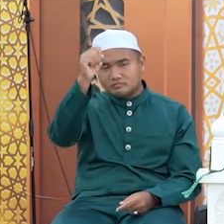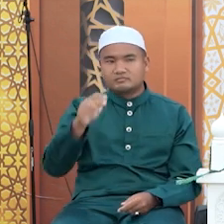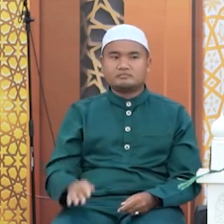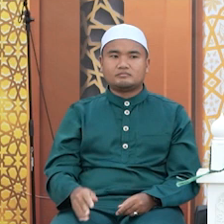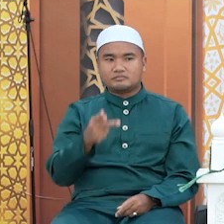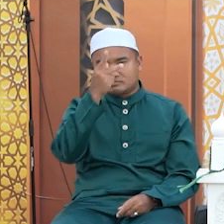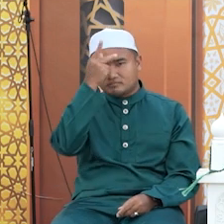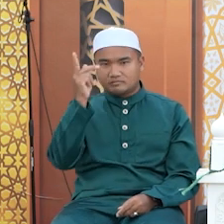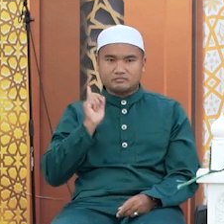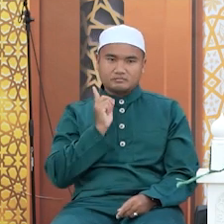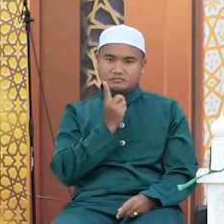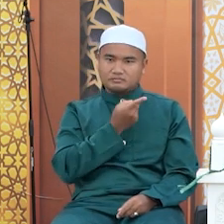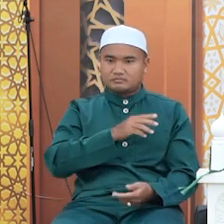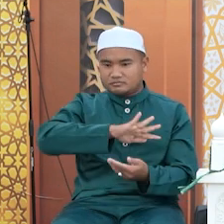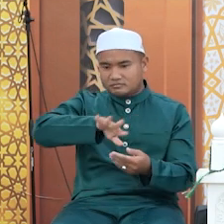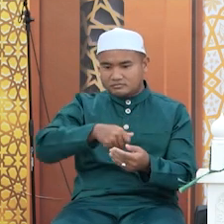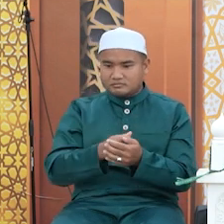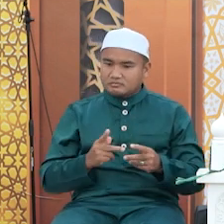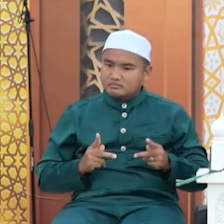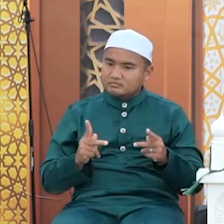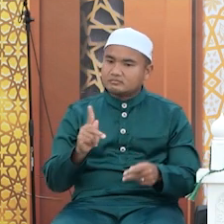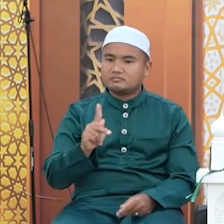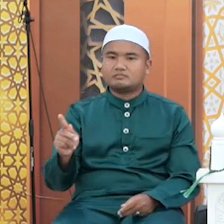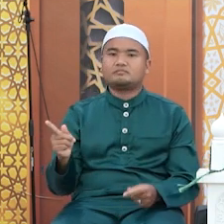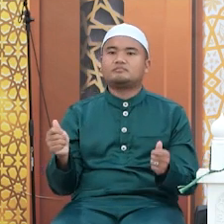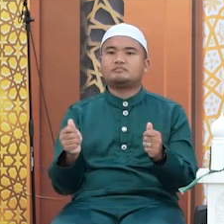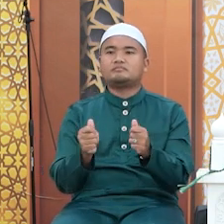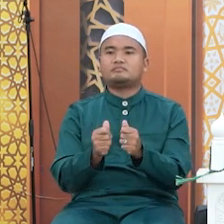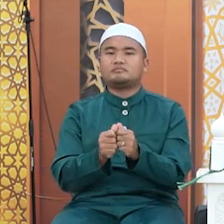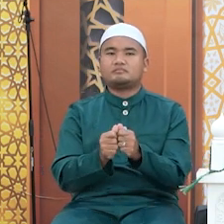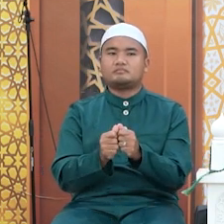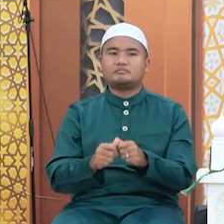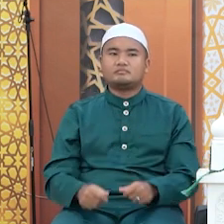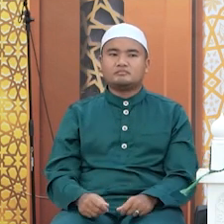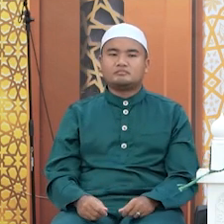kerana kita dikurniakan dengan pelbagai jenis